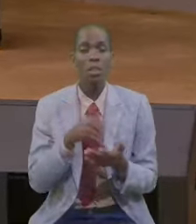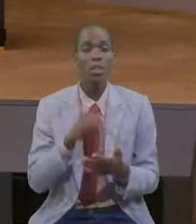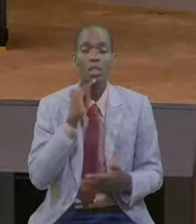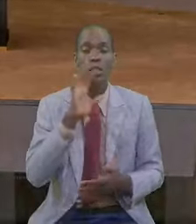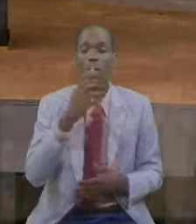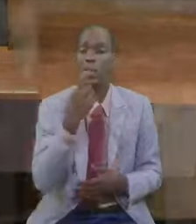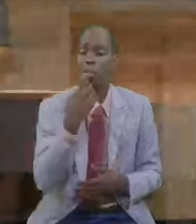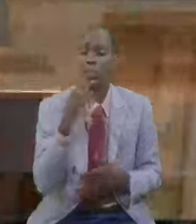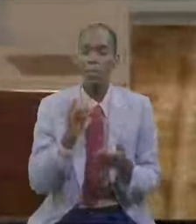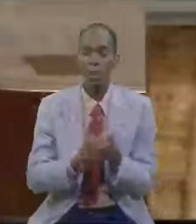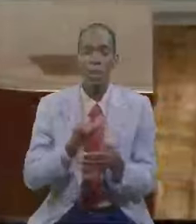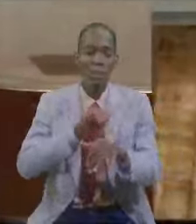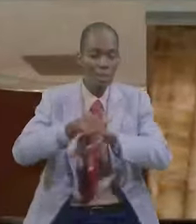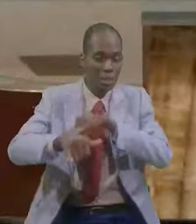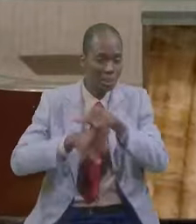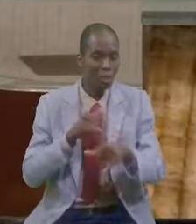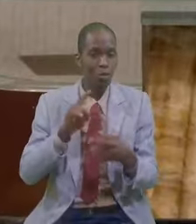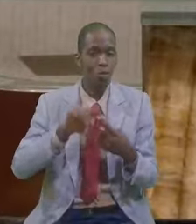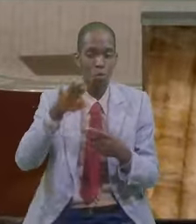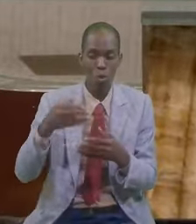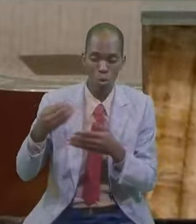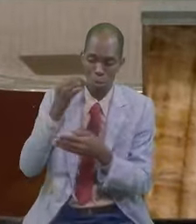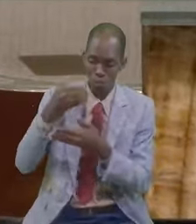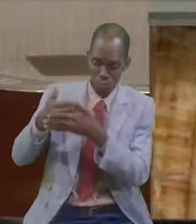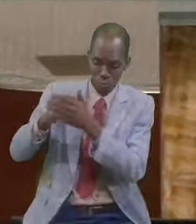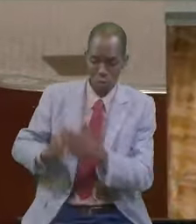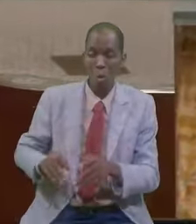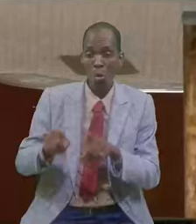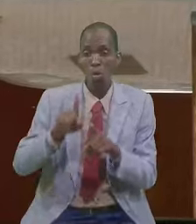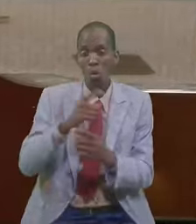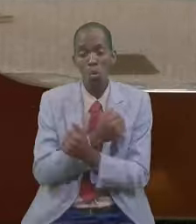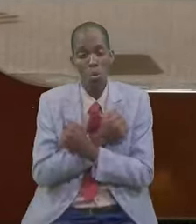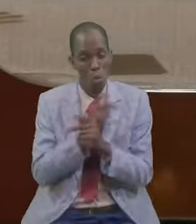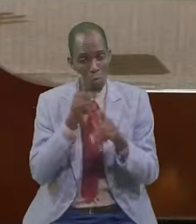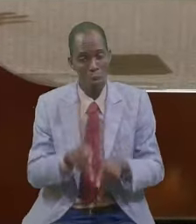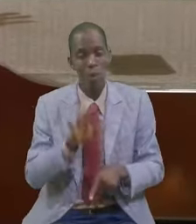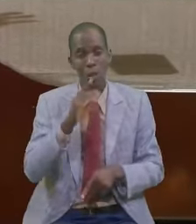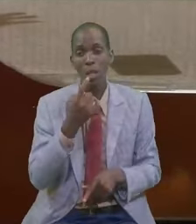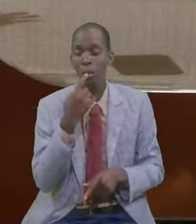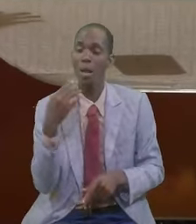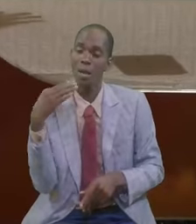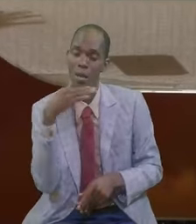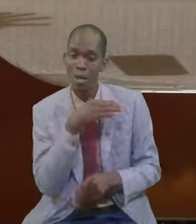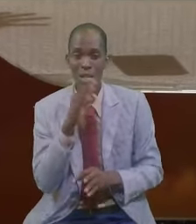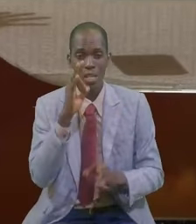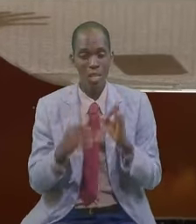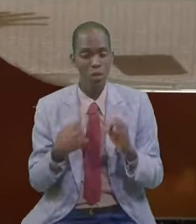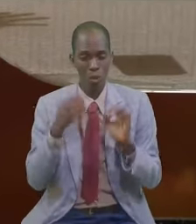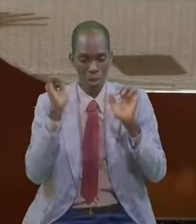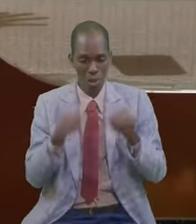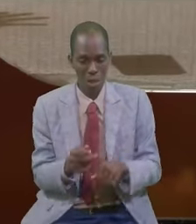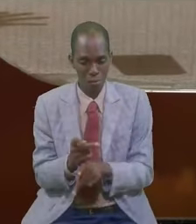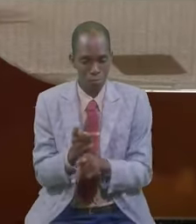voisin, même l'intime personne à vous. C'est la langue qui trompe les gens. Si nous bridons notre